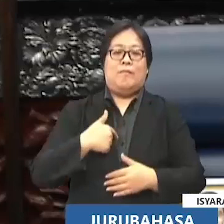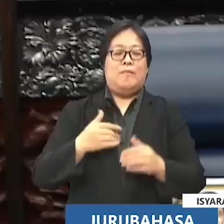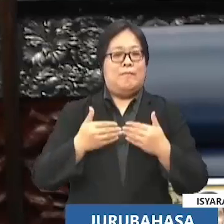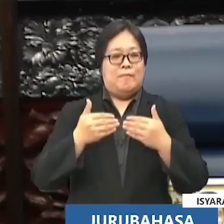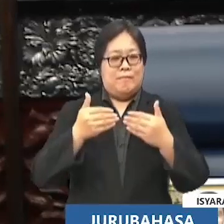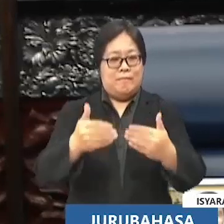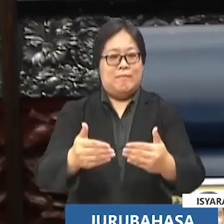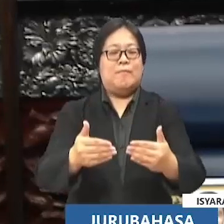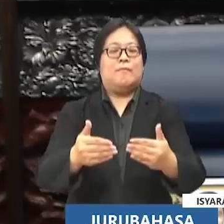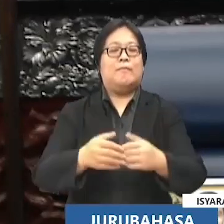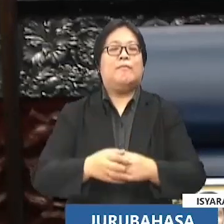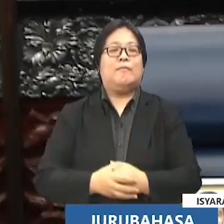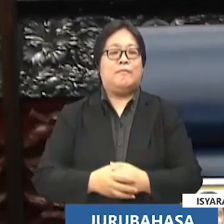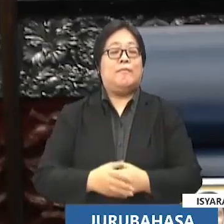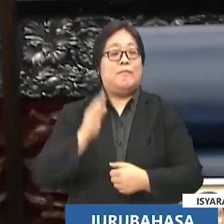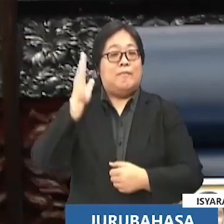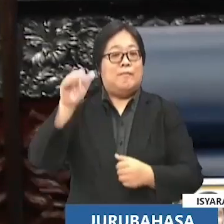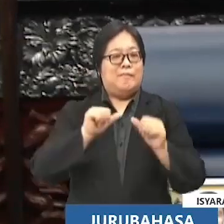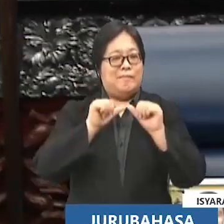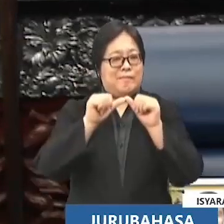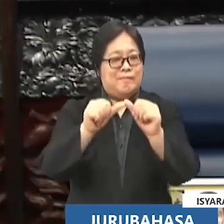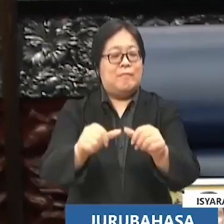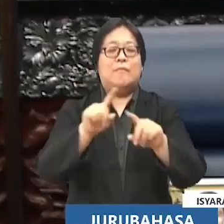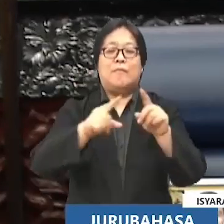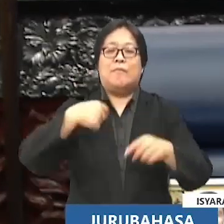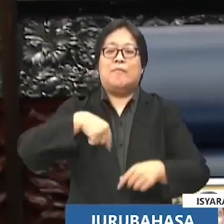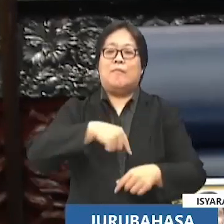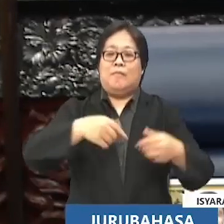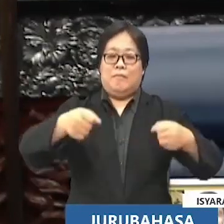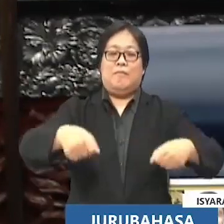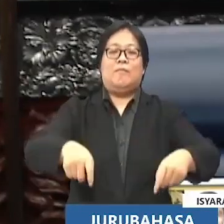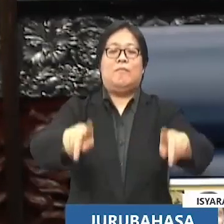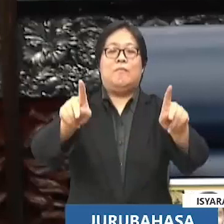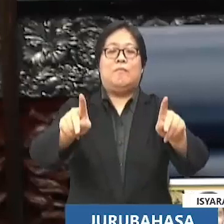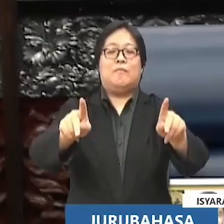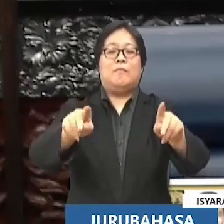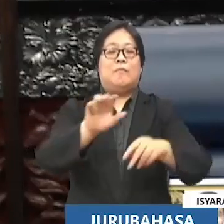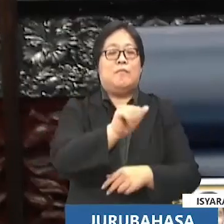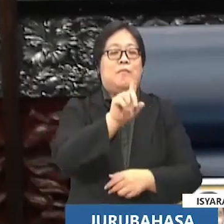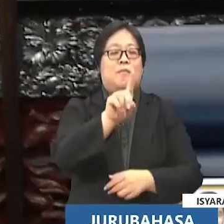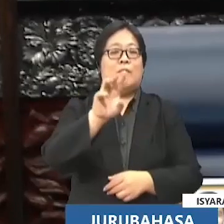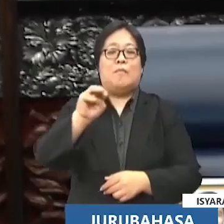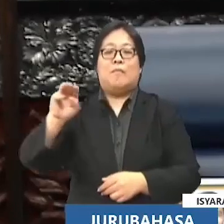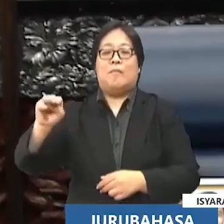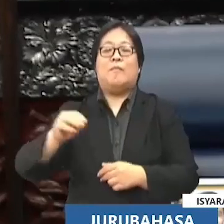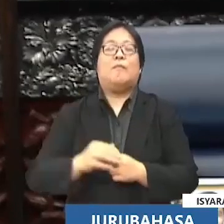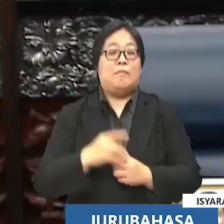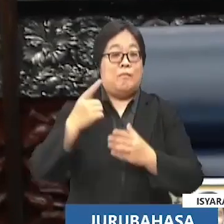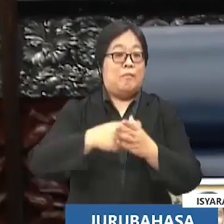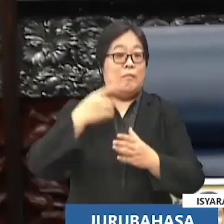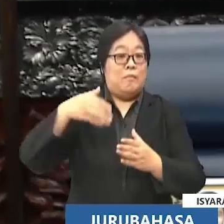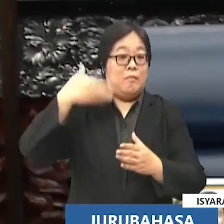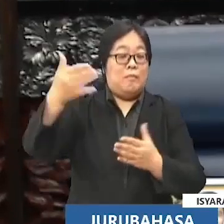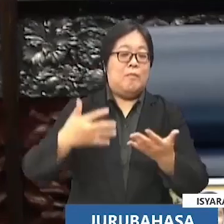terus usahakan dan akan berterusan, tetapi kita berpeluang di bawah ADMM nanti bulan depan